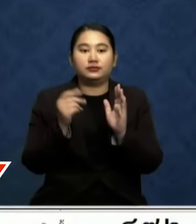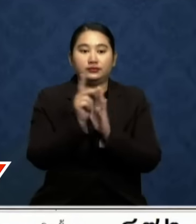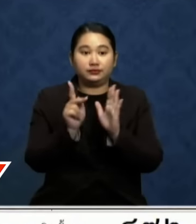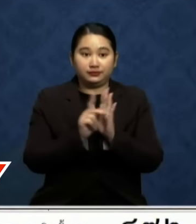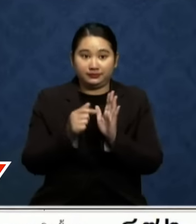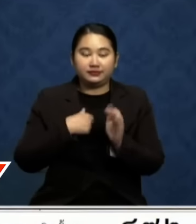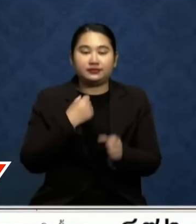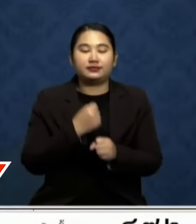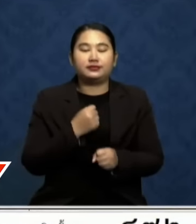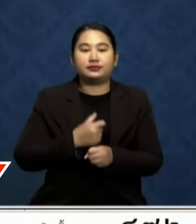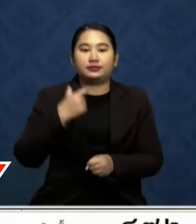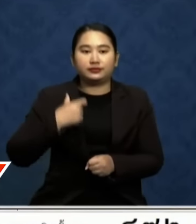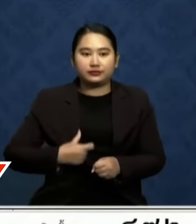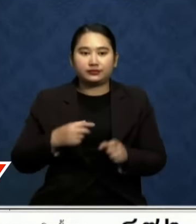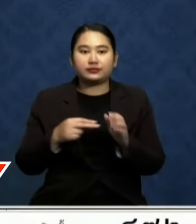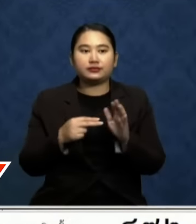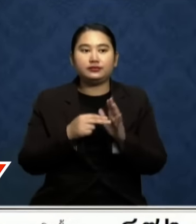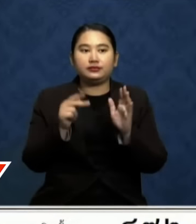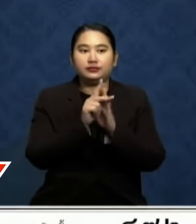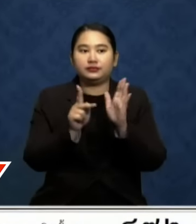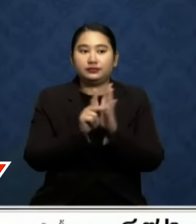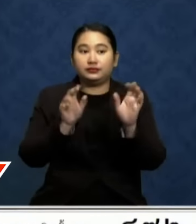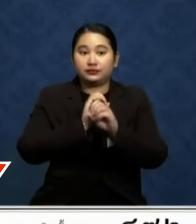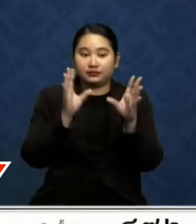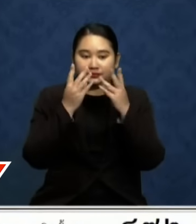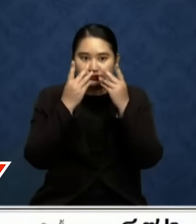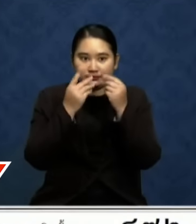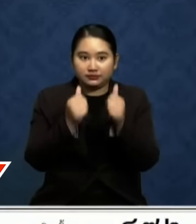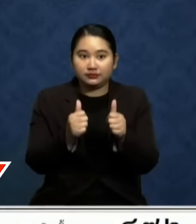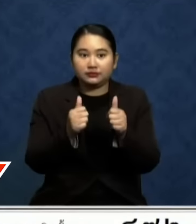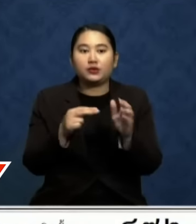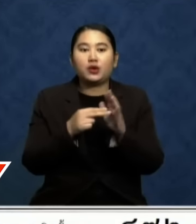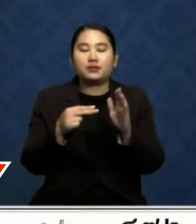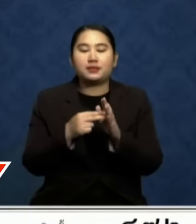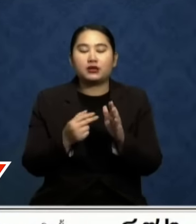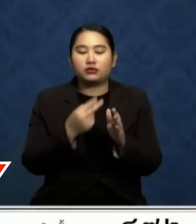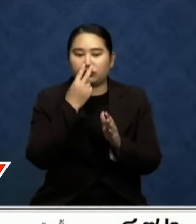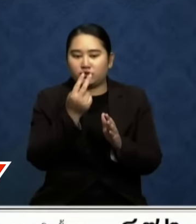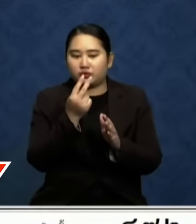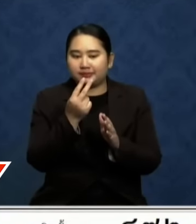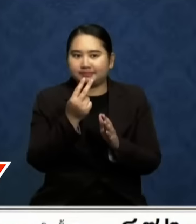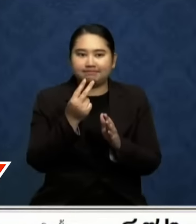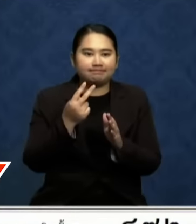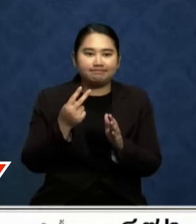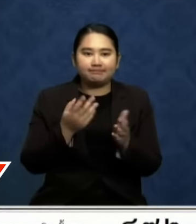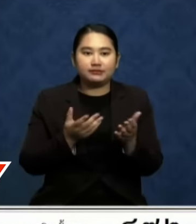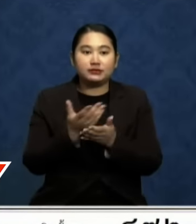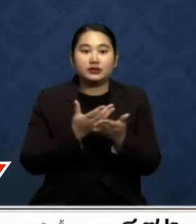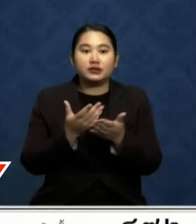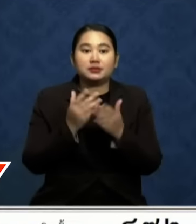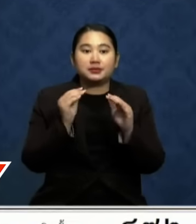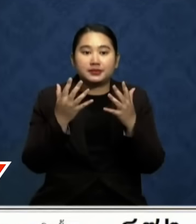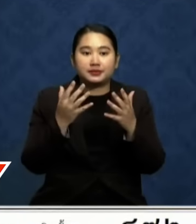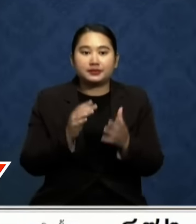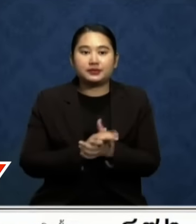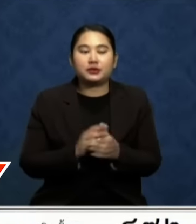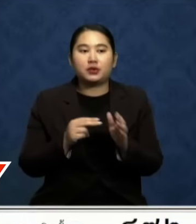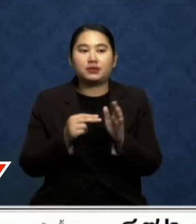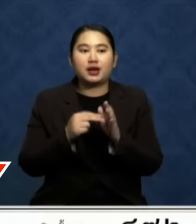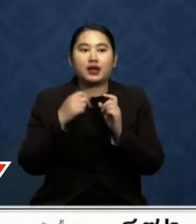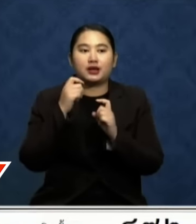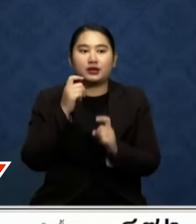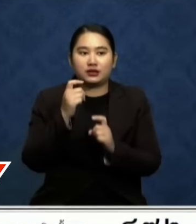นะคะการยิ่งทำให้กฎหมายชัดเจนละเอียดเท่าไหร่เนี่ยไม่เปิดช่องให้มีการใช้ดุลพินิจเลยเนี่ยแบบเนี้ยอันตราย